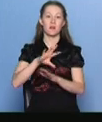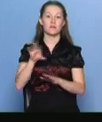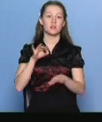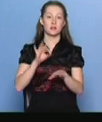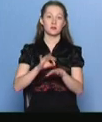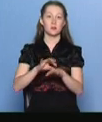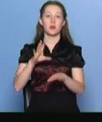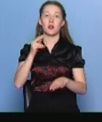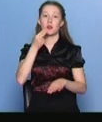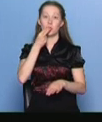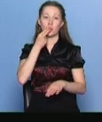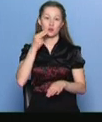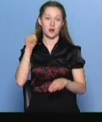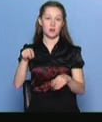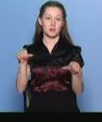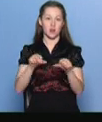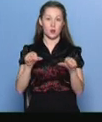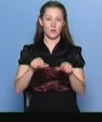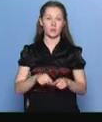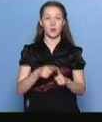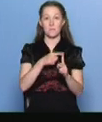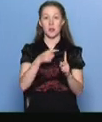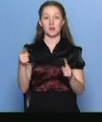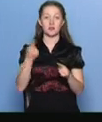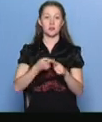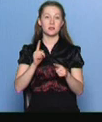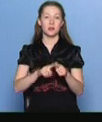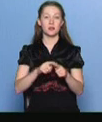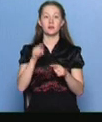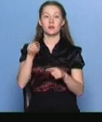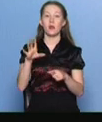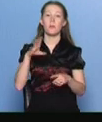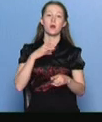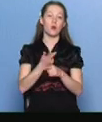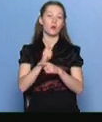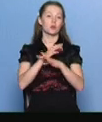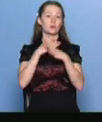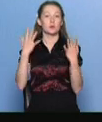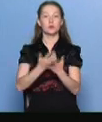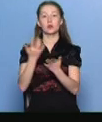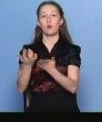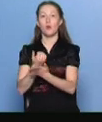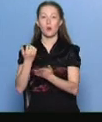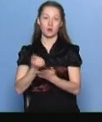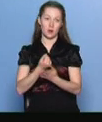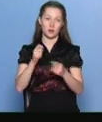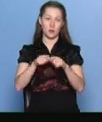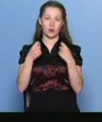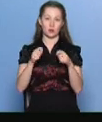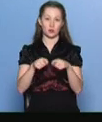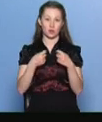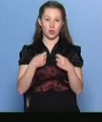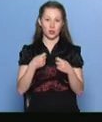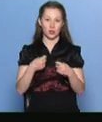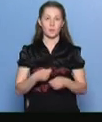местной столовой. В процессе вот этих расследований были выявлены очень много нарушений именно санитарно-гигиенического плана, именно